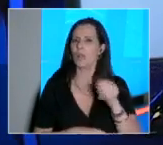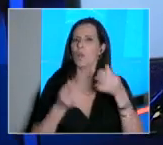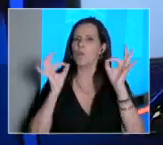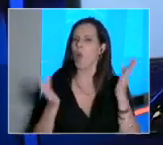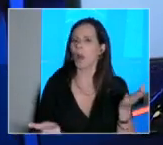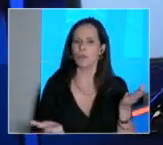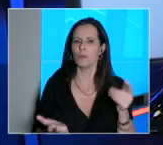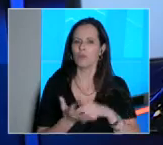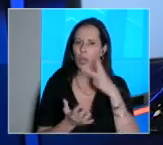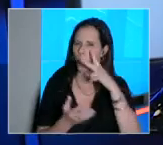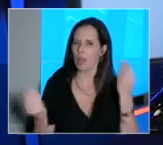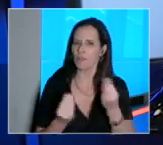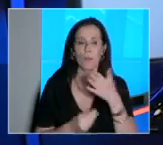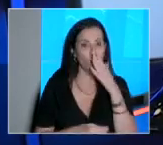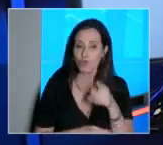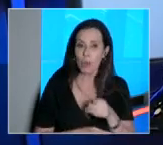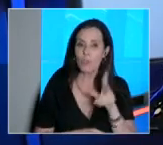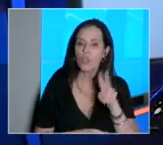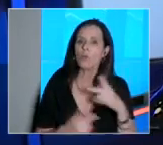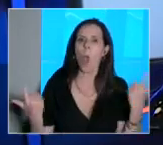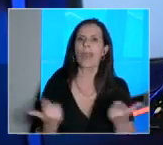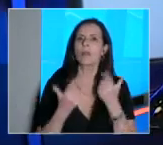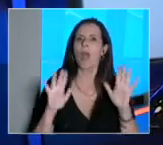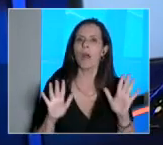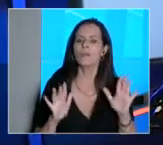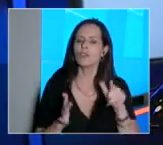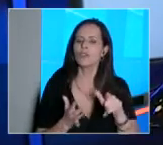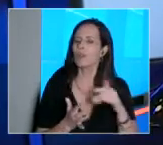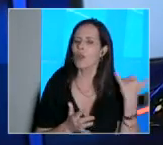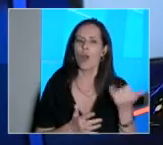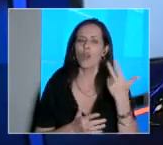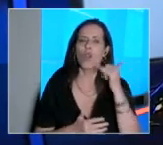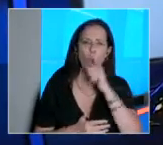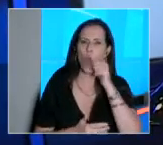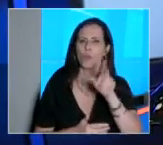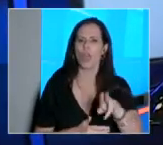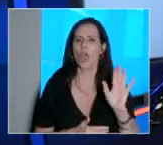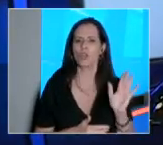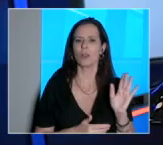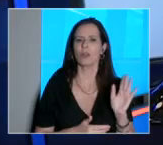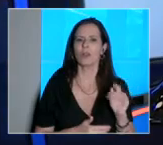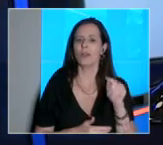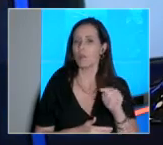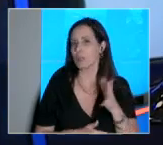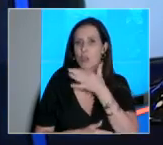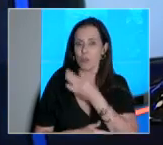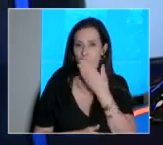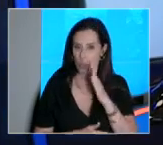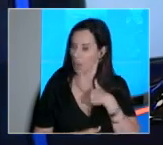במיוחד ביום ירושלים כדי לראות את הדברים האלה. בירושלים יש פה חגיגה שהיא נמשכת 365 ימים בשנה, וזה